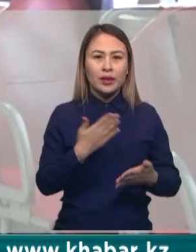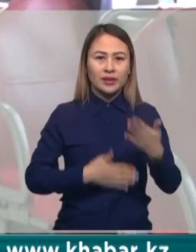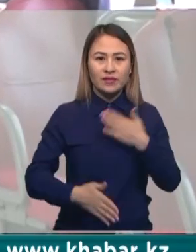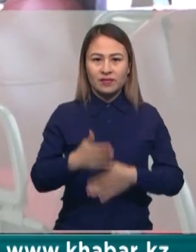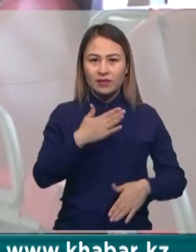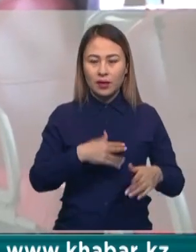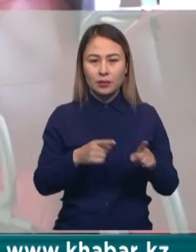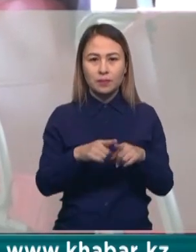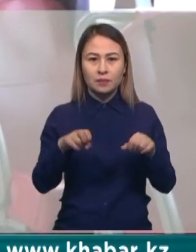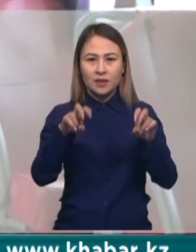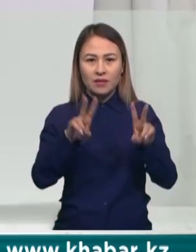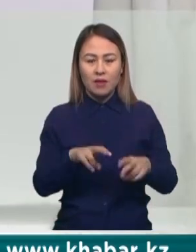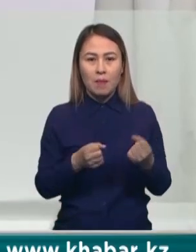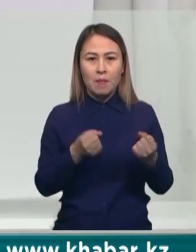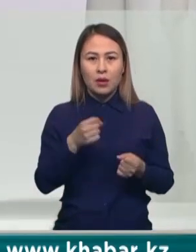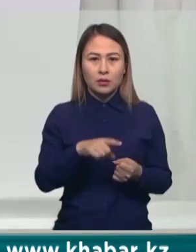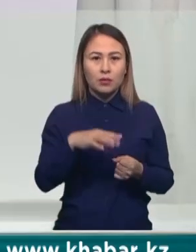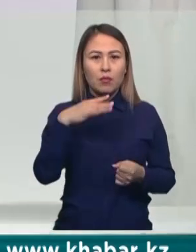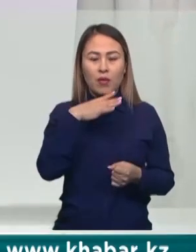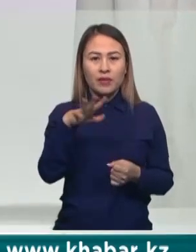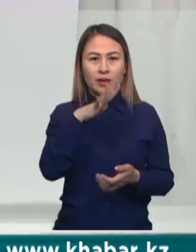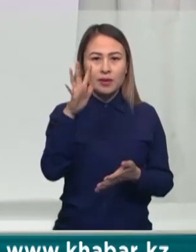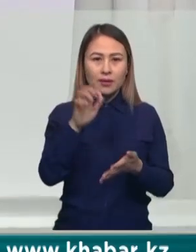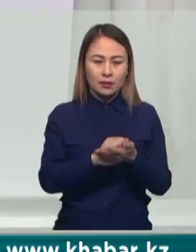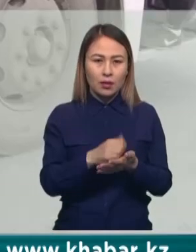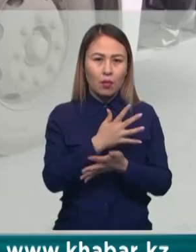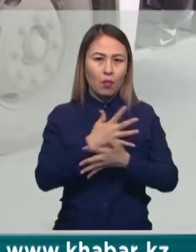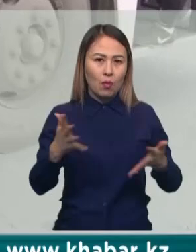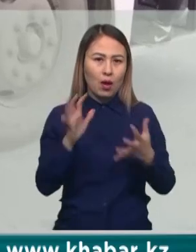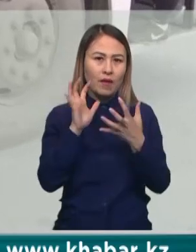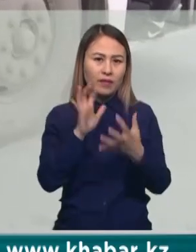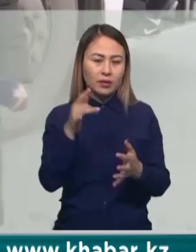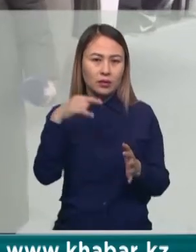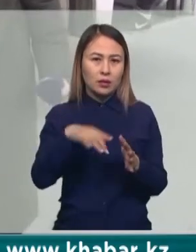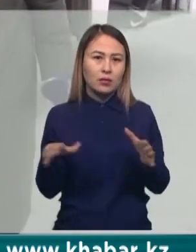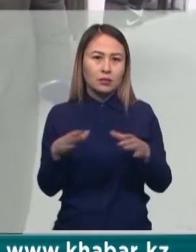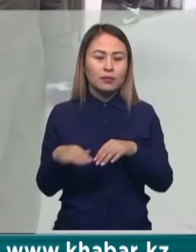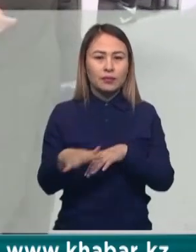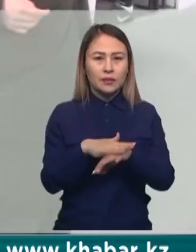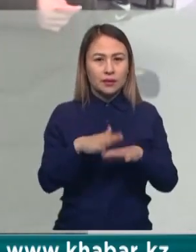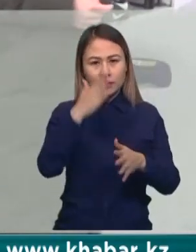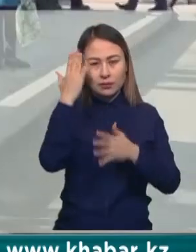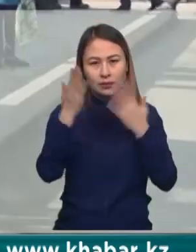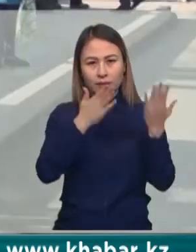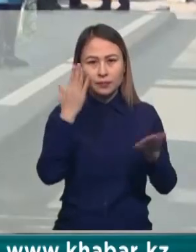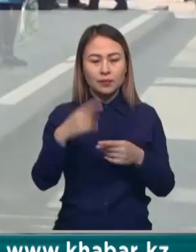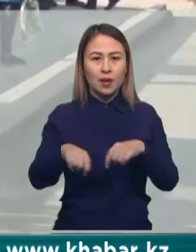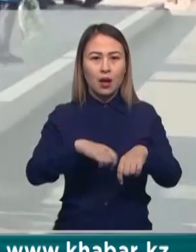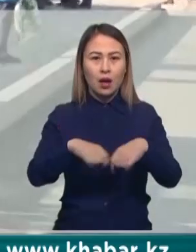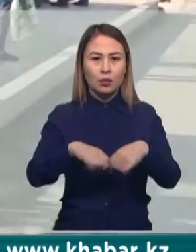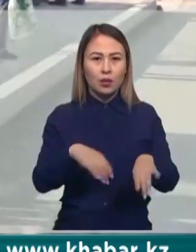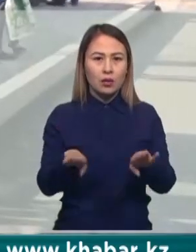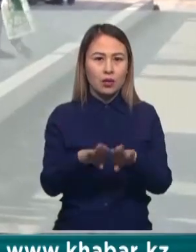шектеулі адамдарға арналған машина көп жағдайда бос болмайды. Есесіне қоғамды көлікте көппен бірге жүрген көңілді. Кондуктордан енді